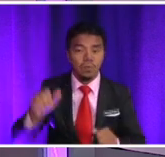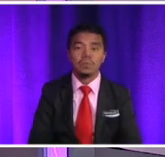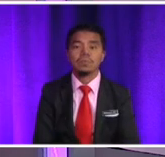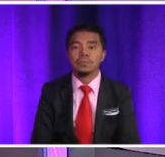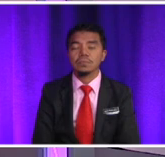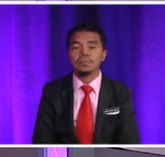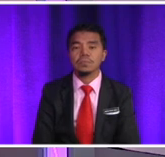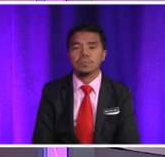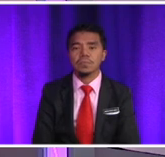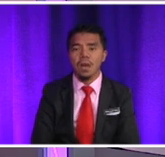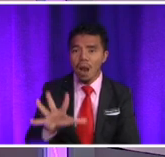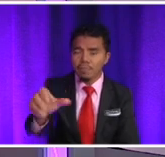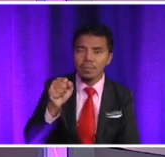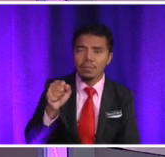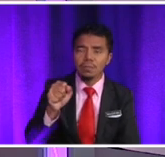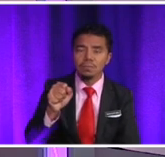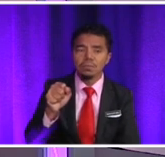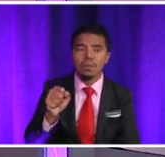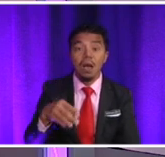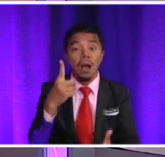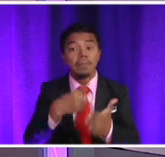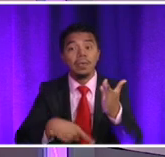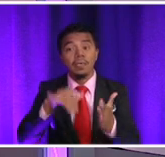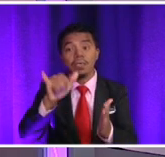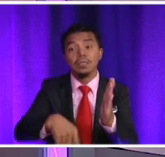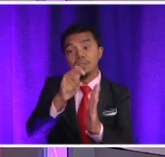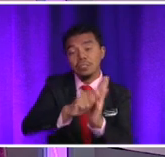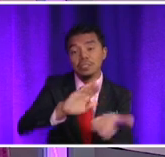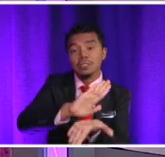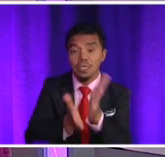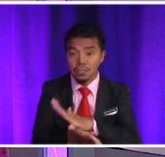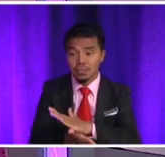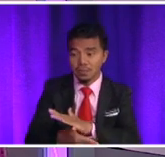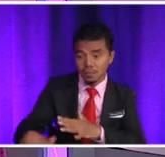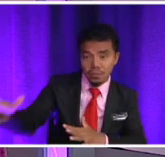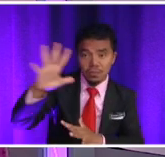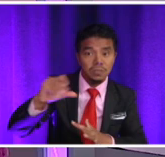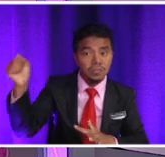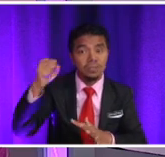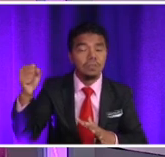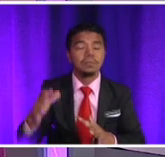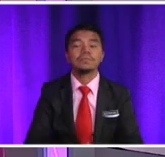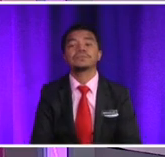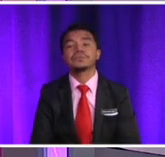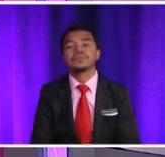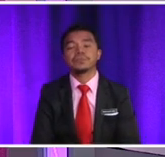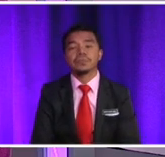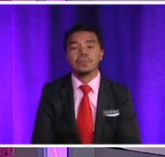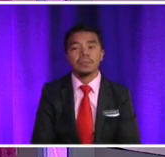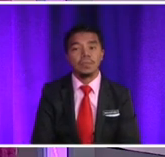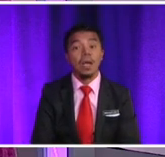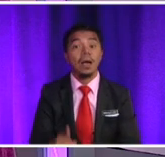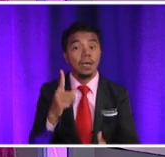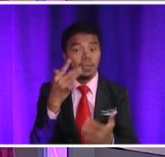sekali ittiba dia apa yang berlaku sekeliling itu adalah ciri-ciri seorang Usahawan dan peranan dia